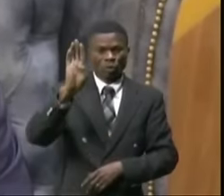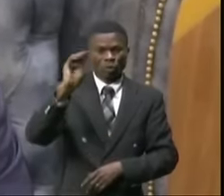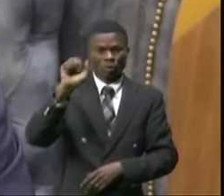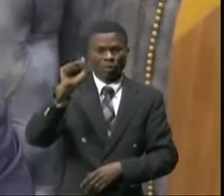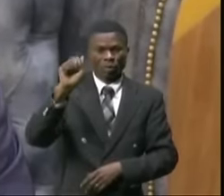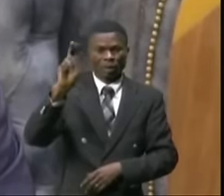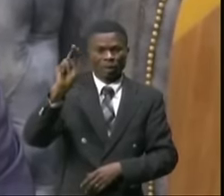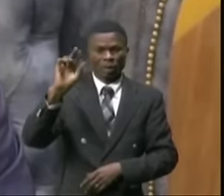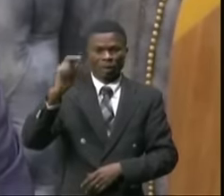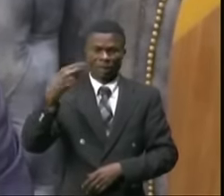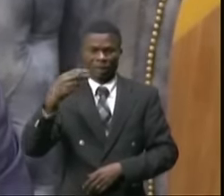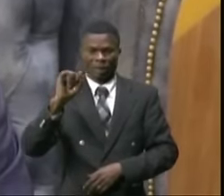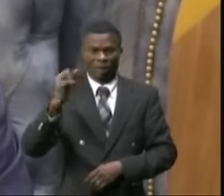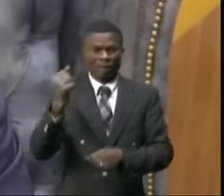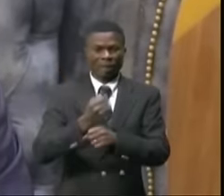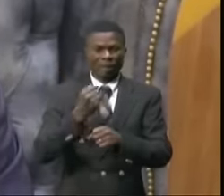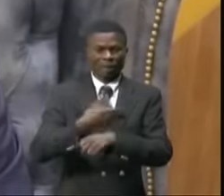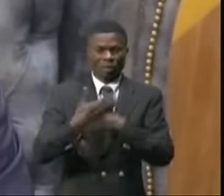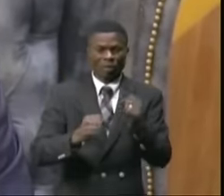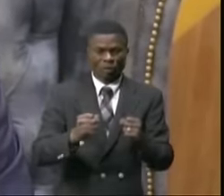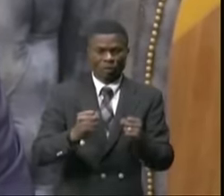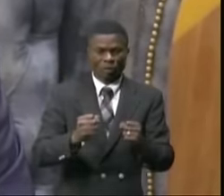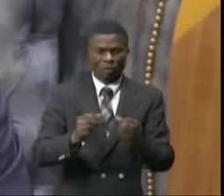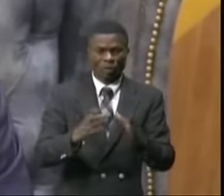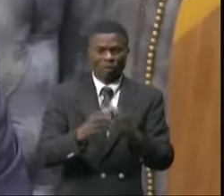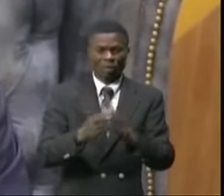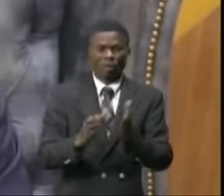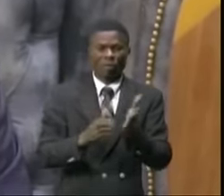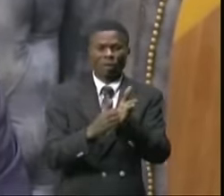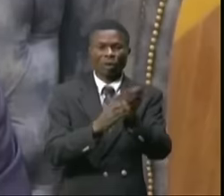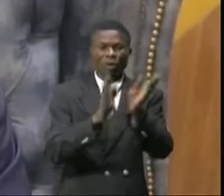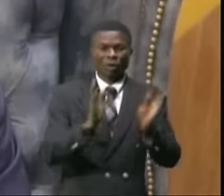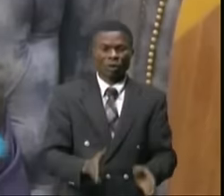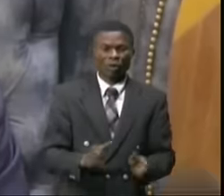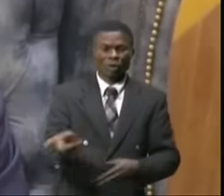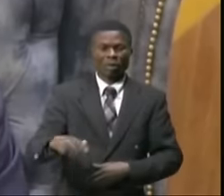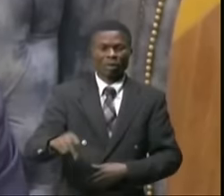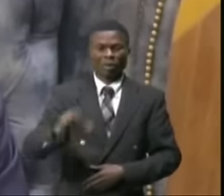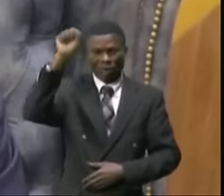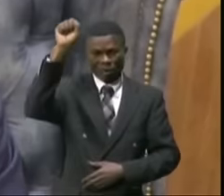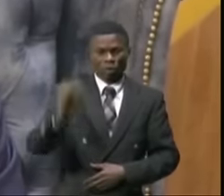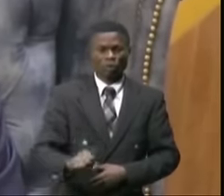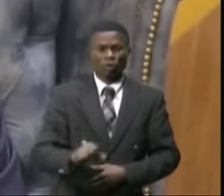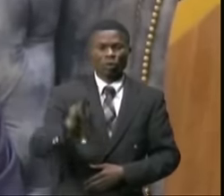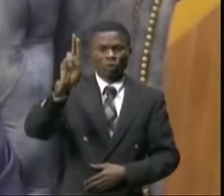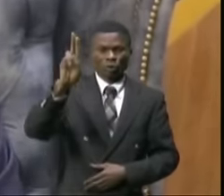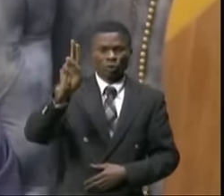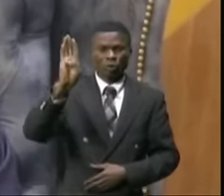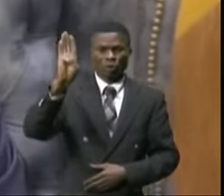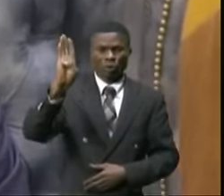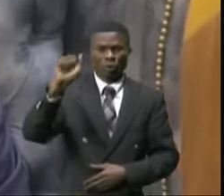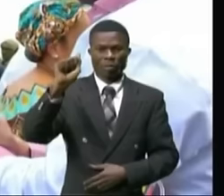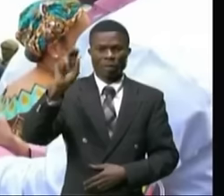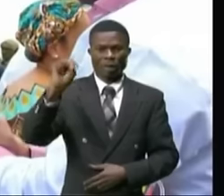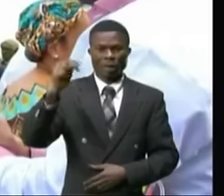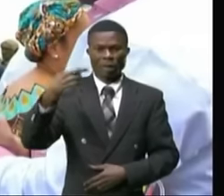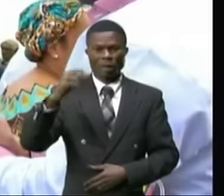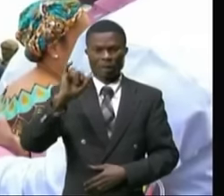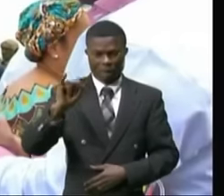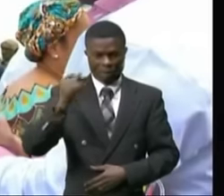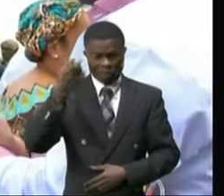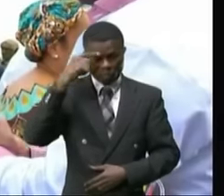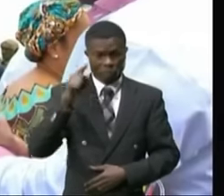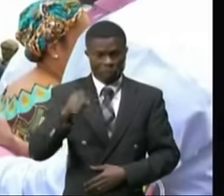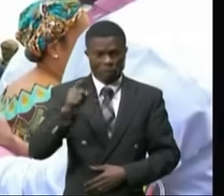le fruit d'un travail acharné mené par ce leader naturel de la province du sud de Bangui, Sangouma Temongonde Mossai. Pour